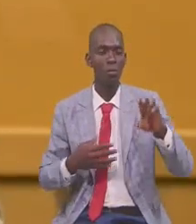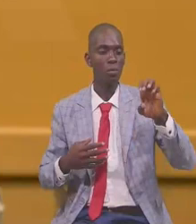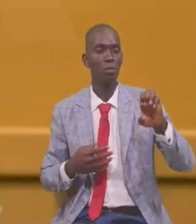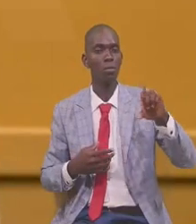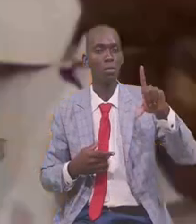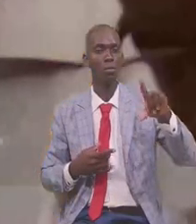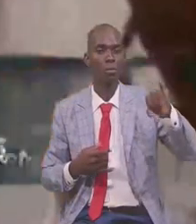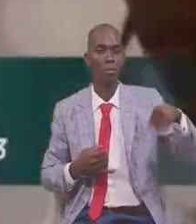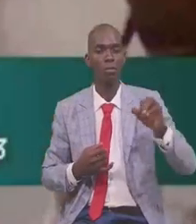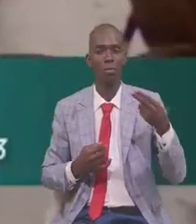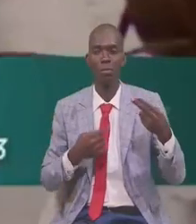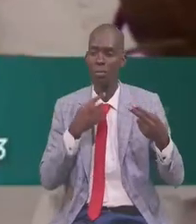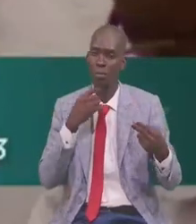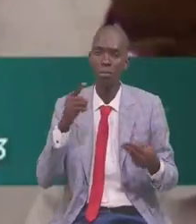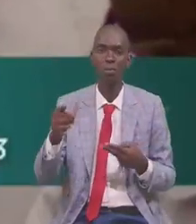Élie lui dit, reste ici.